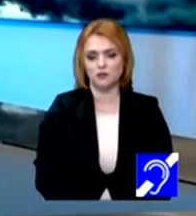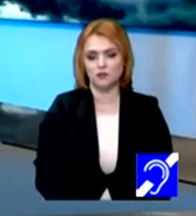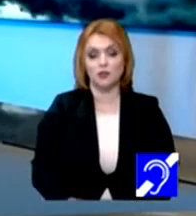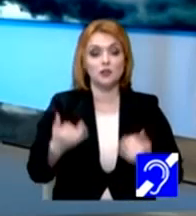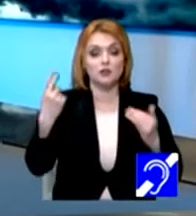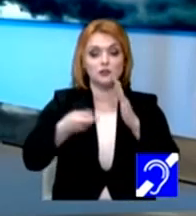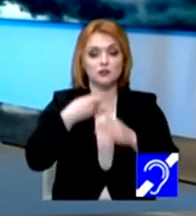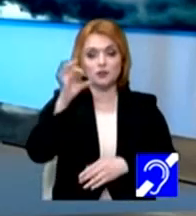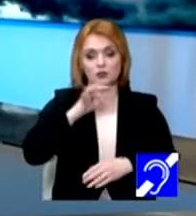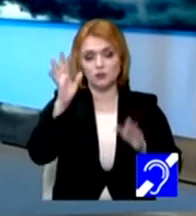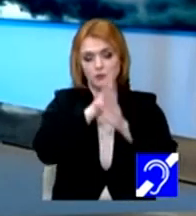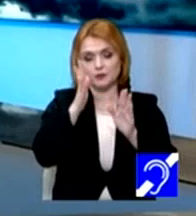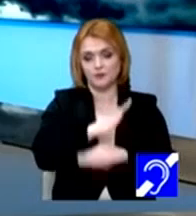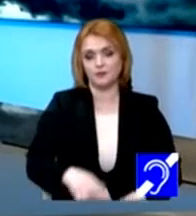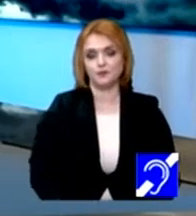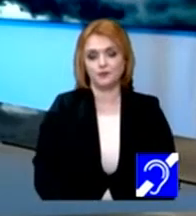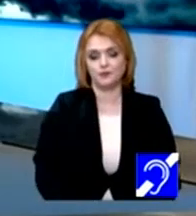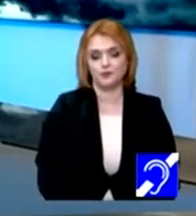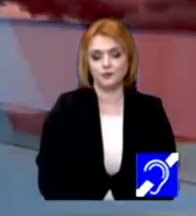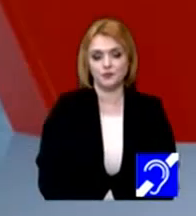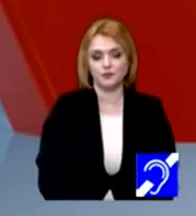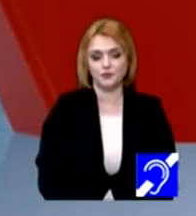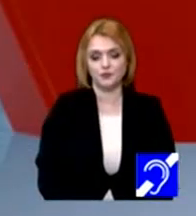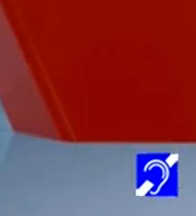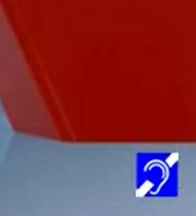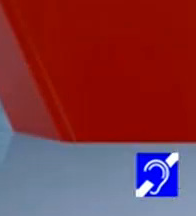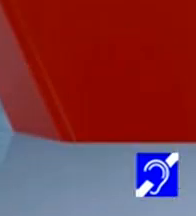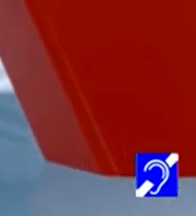Iar pe final să vedem și datele despre vreme.